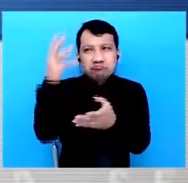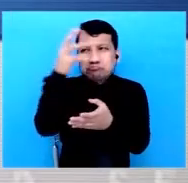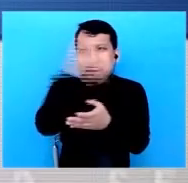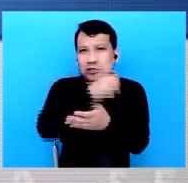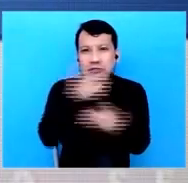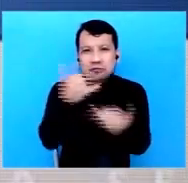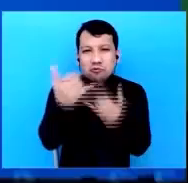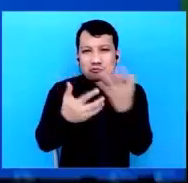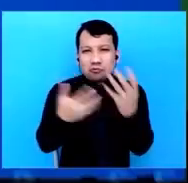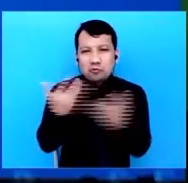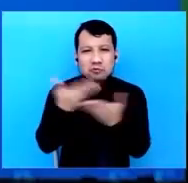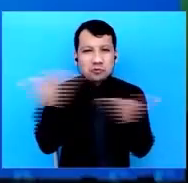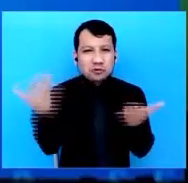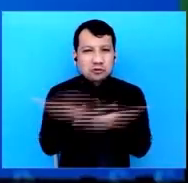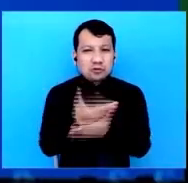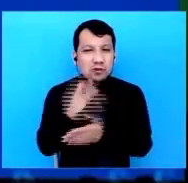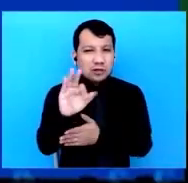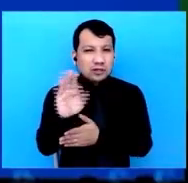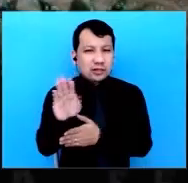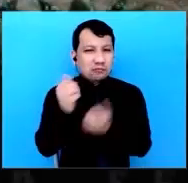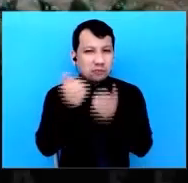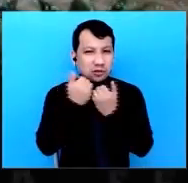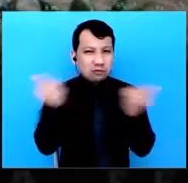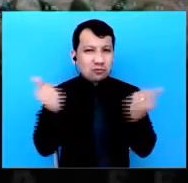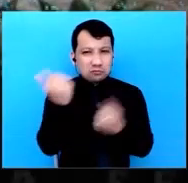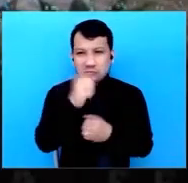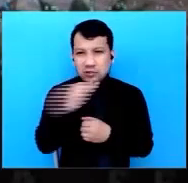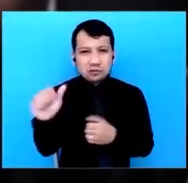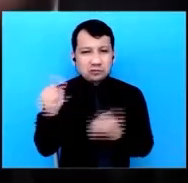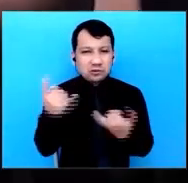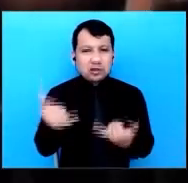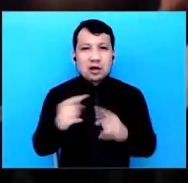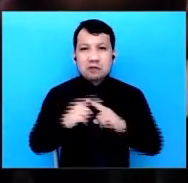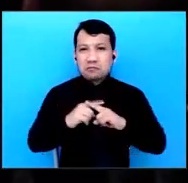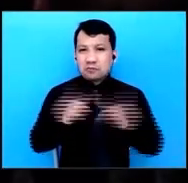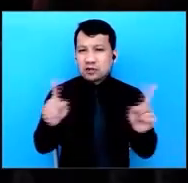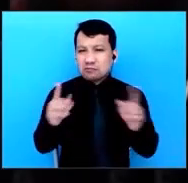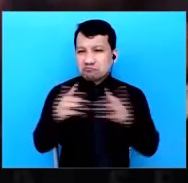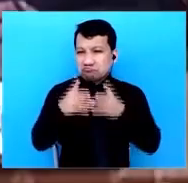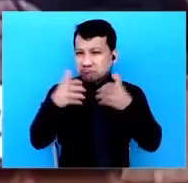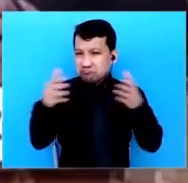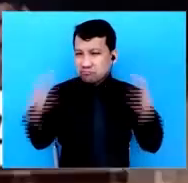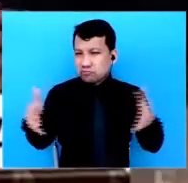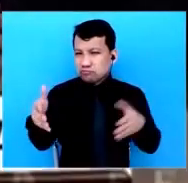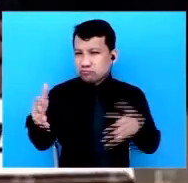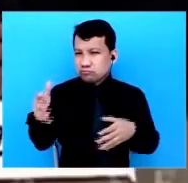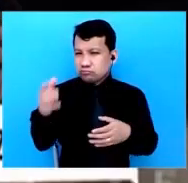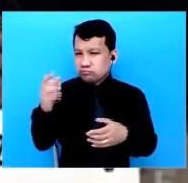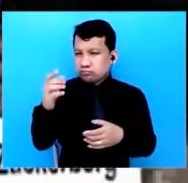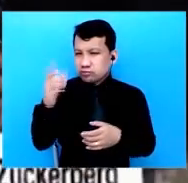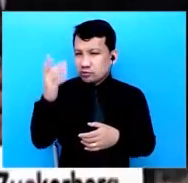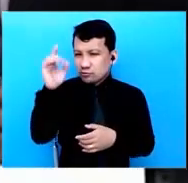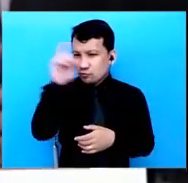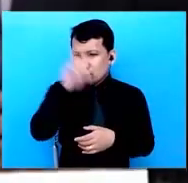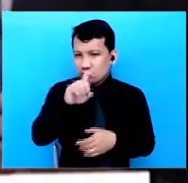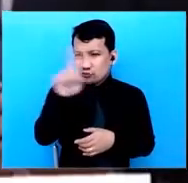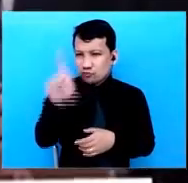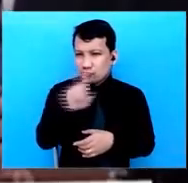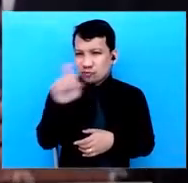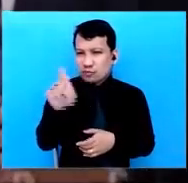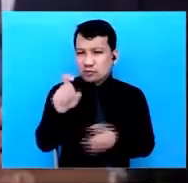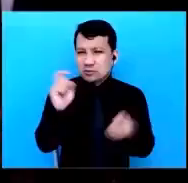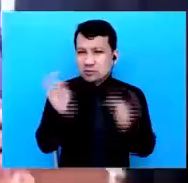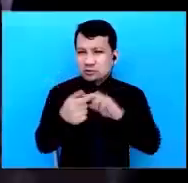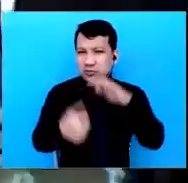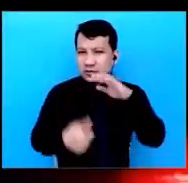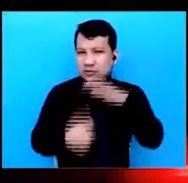na gagawin ng Facebook ang announcement anytime soon. Pero malaki pa rin ang anino hanggang ngayon ng kontrobersyal na pasabog ng isang